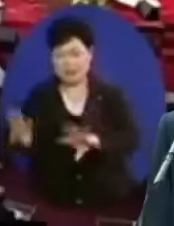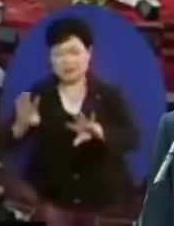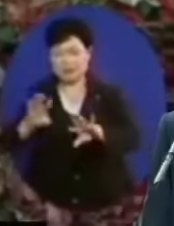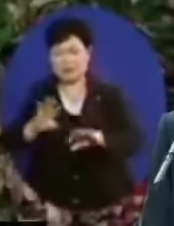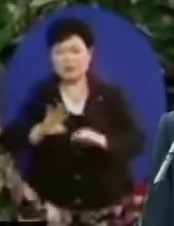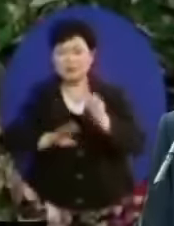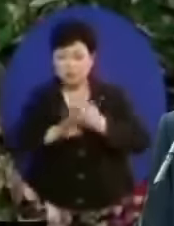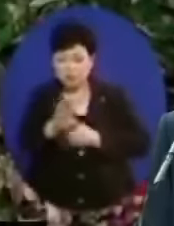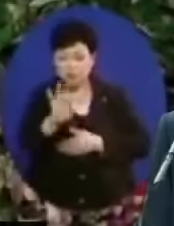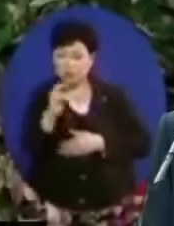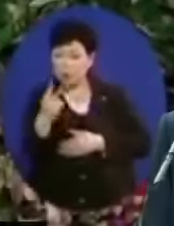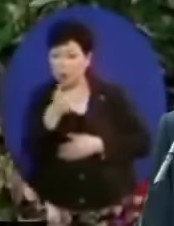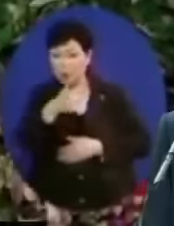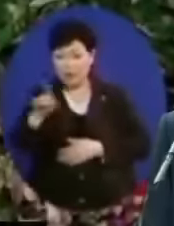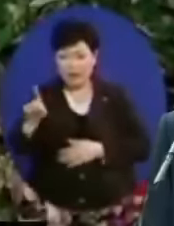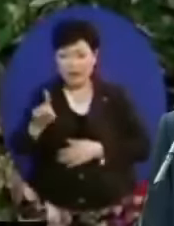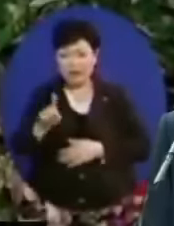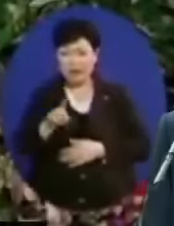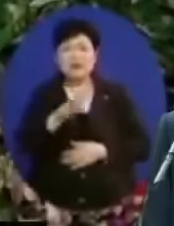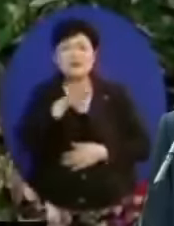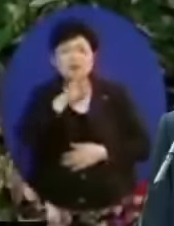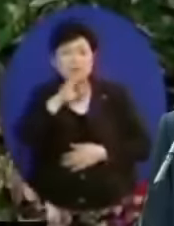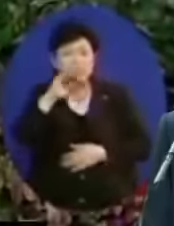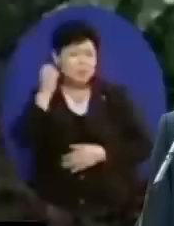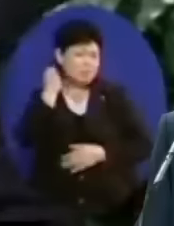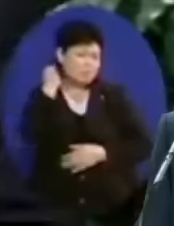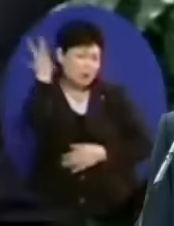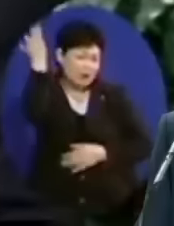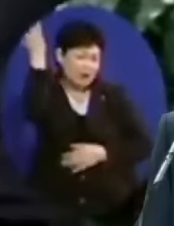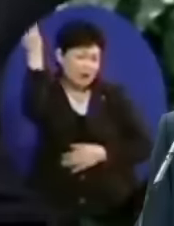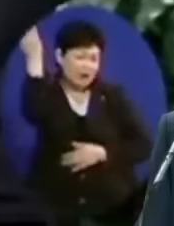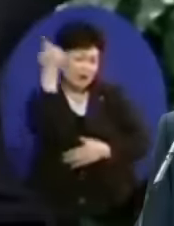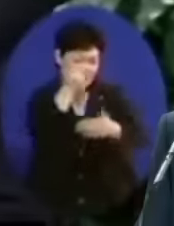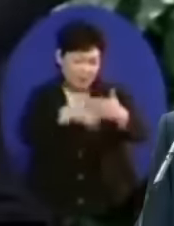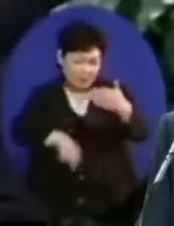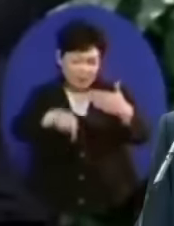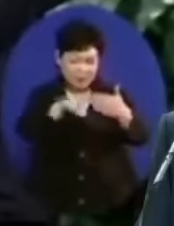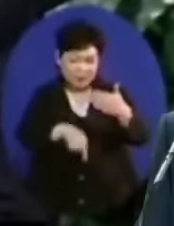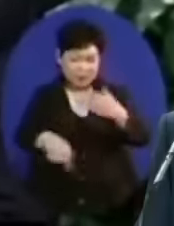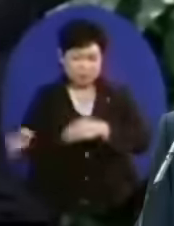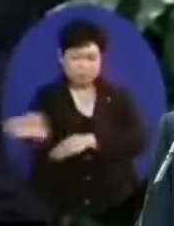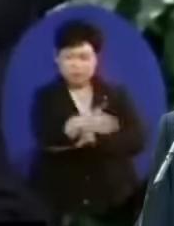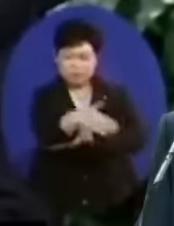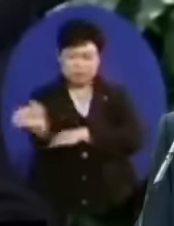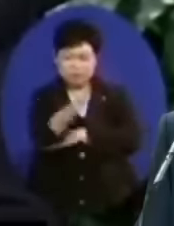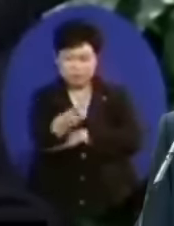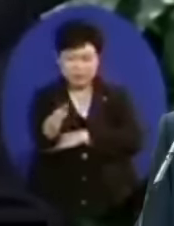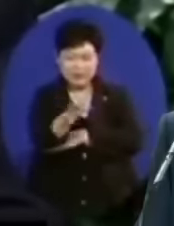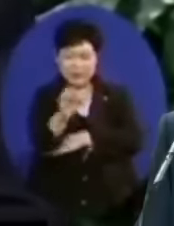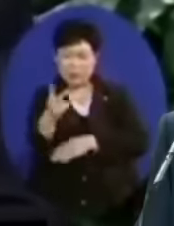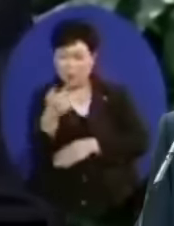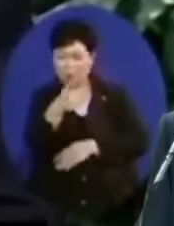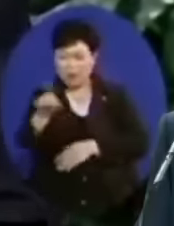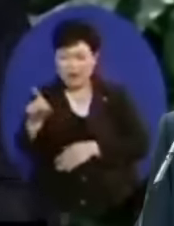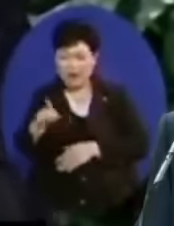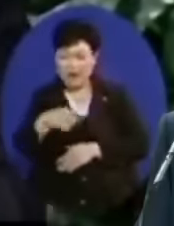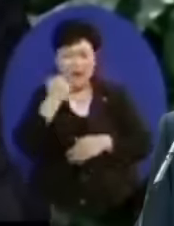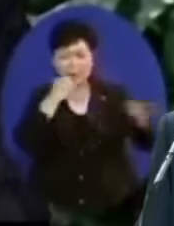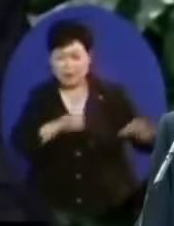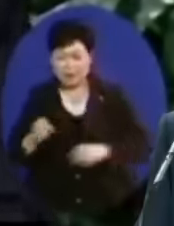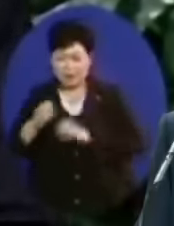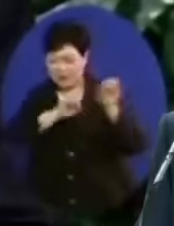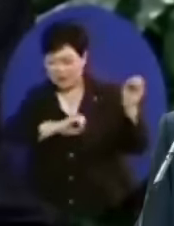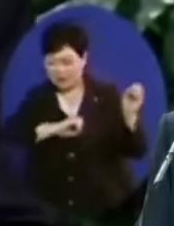요나는 큰 호기 뱃속에 들어갔습니다. 하나님이 큰 물고기를 예배했다가 요나가 떨어진 거